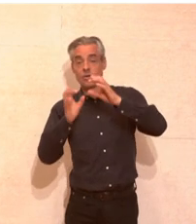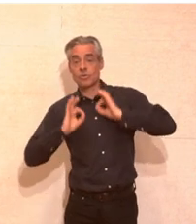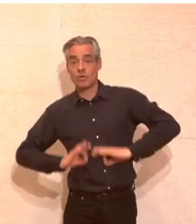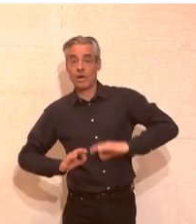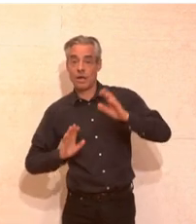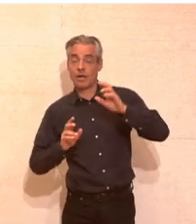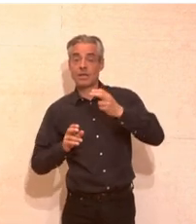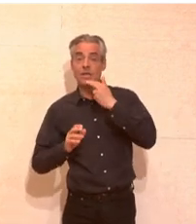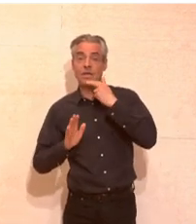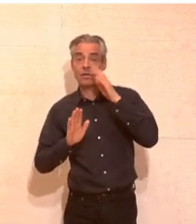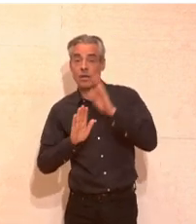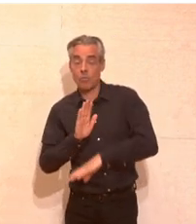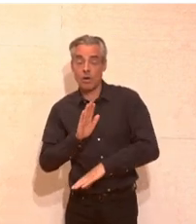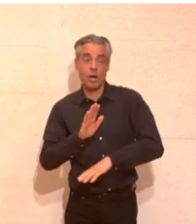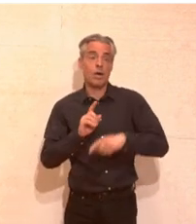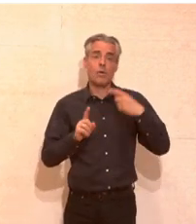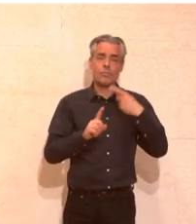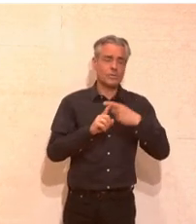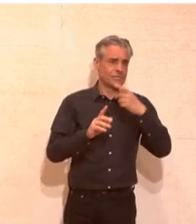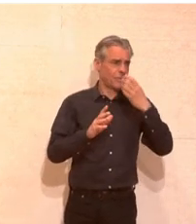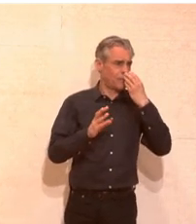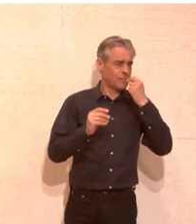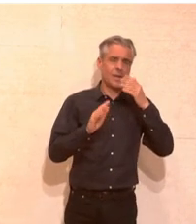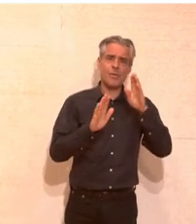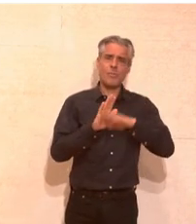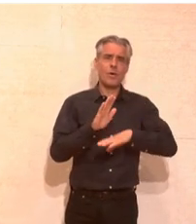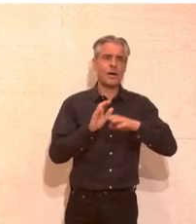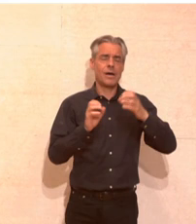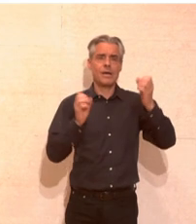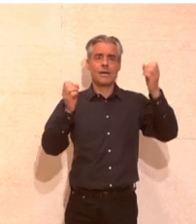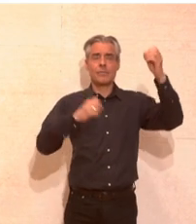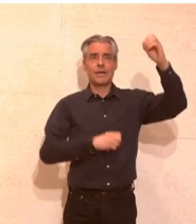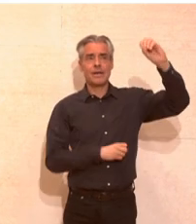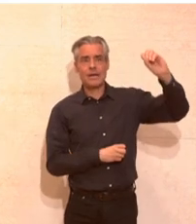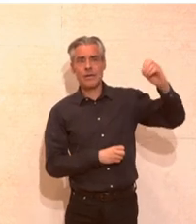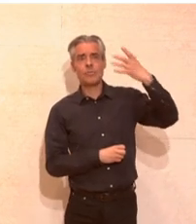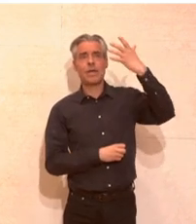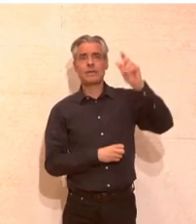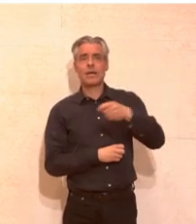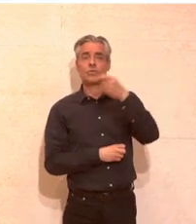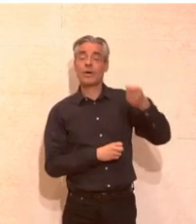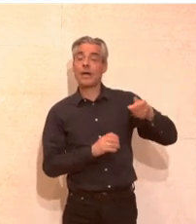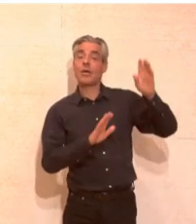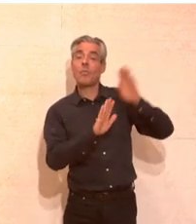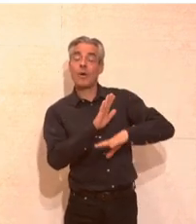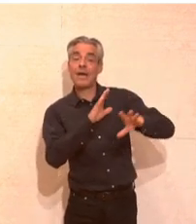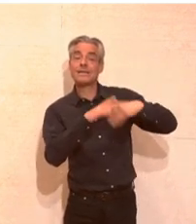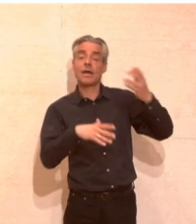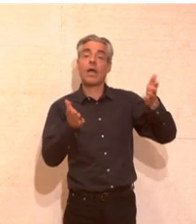et d'ailleurs à un moindre éclairement par la lumière naturelle, c'est-à-dire moins de temps passé à